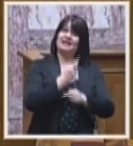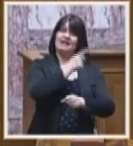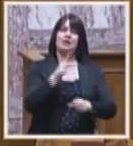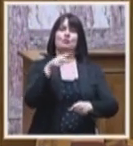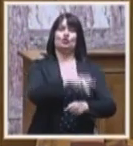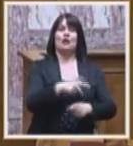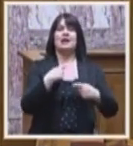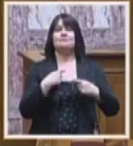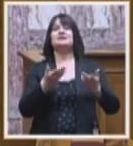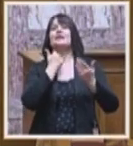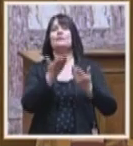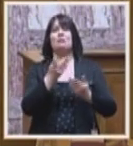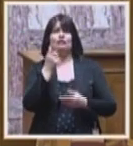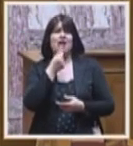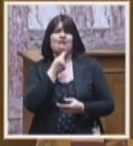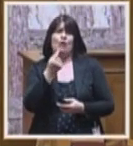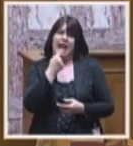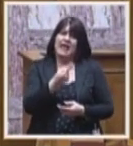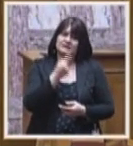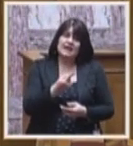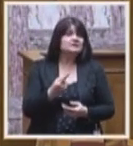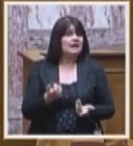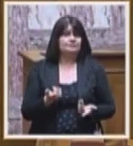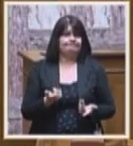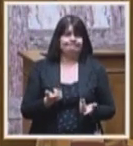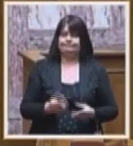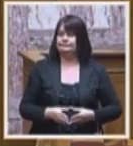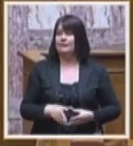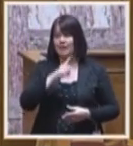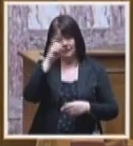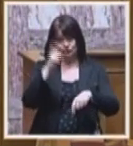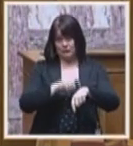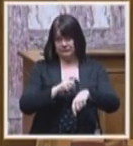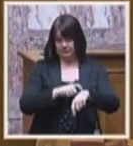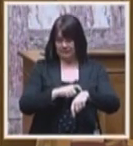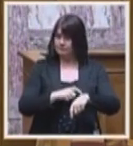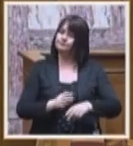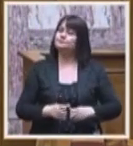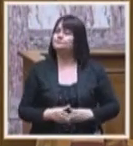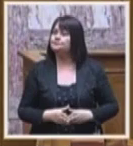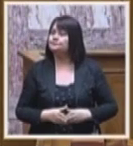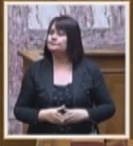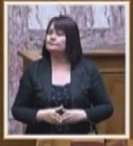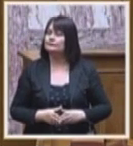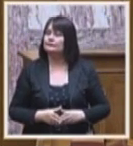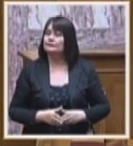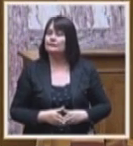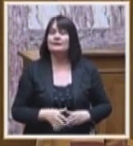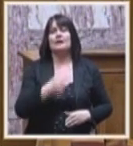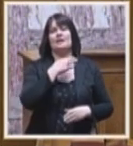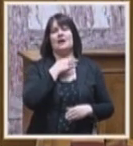πάψουμε τα εύκολα λόγια, ιδιαίτερα στις δύσκολες στιγμές, χωρίς πυροτεχνήματα